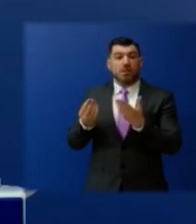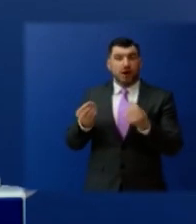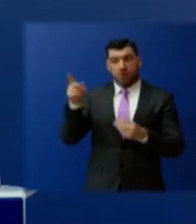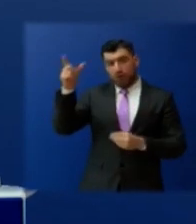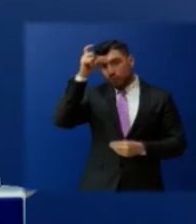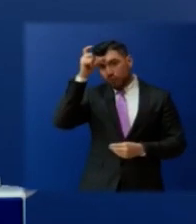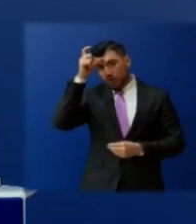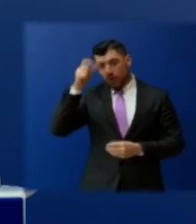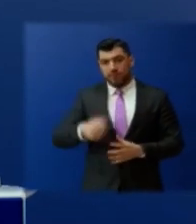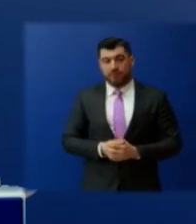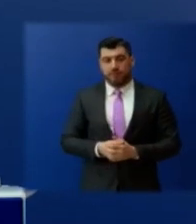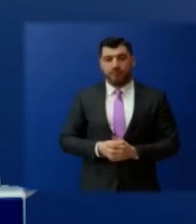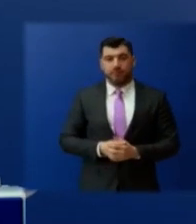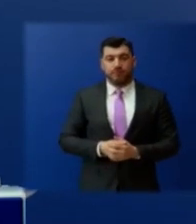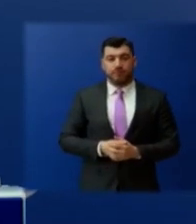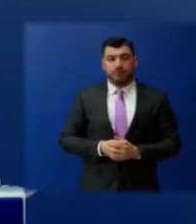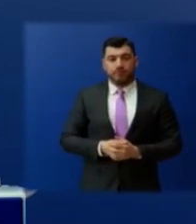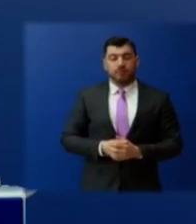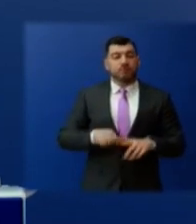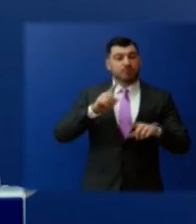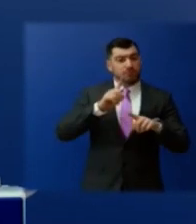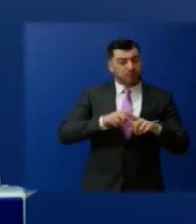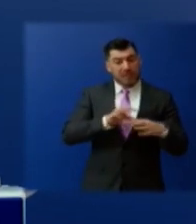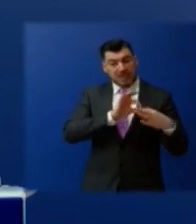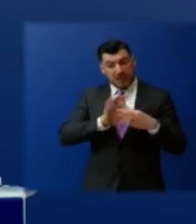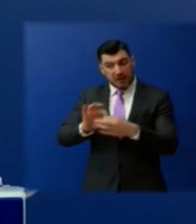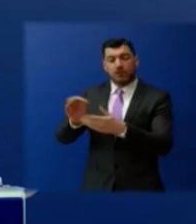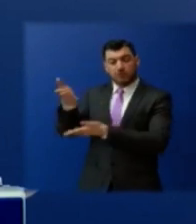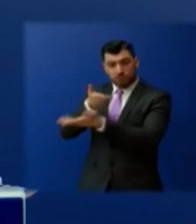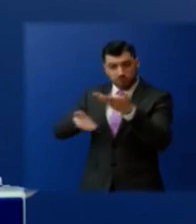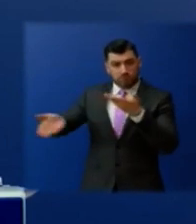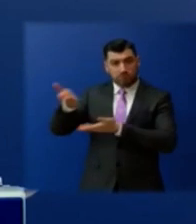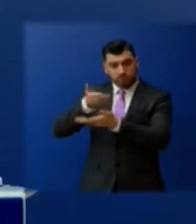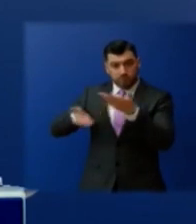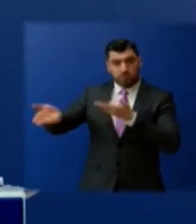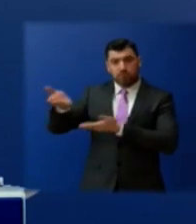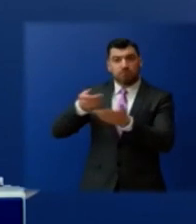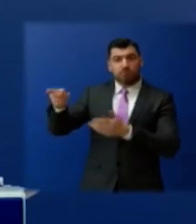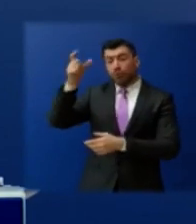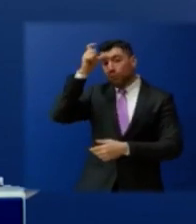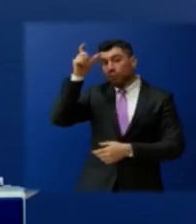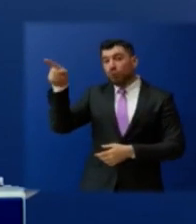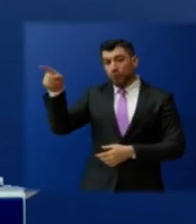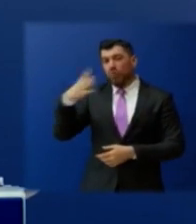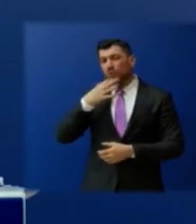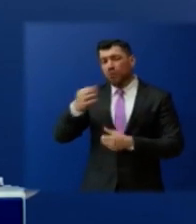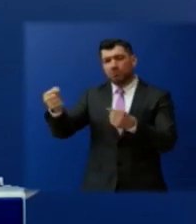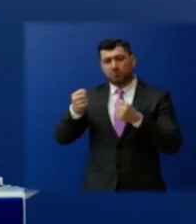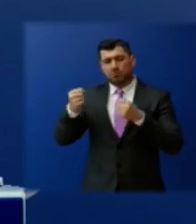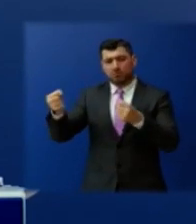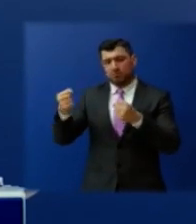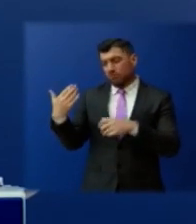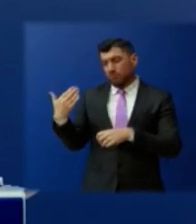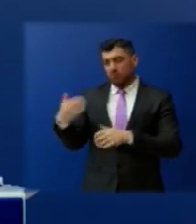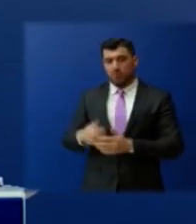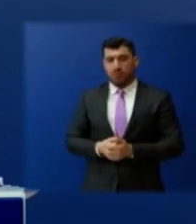Τουρκία. Η Ελλάδα συνεχίζει να στέκεται αλληλέγγυα στον τουρκικό λαό που δοκιμάζεται από τους καταστροφικούς σεισμούς και